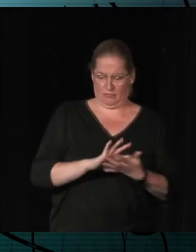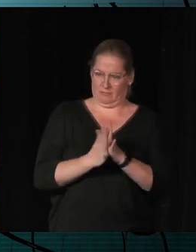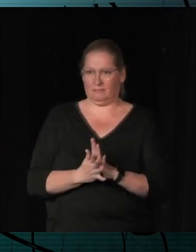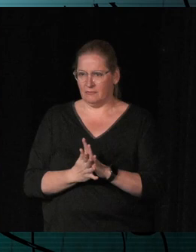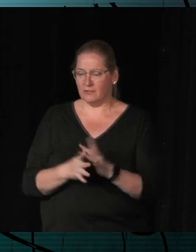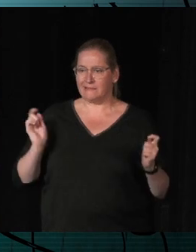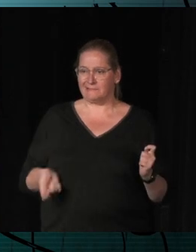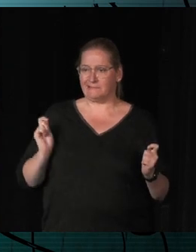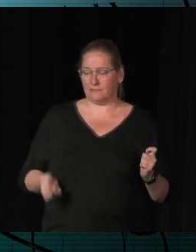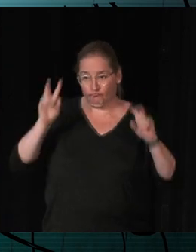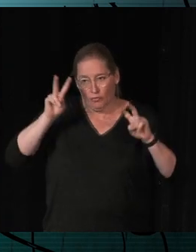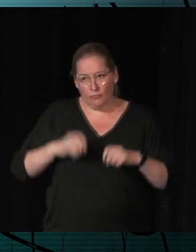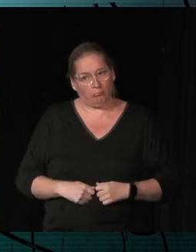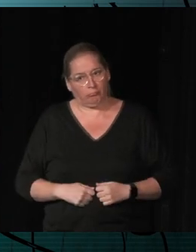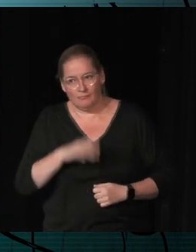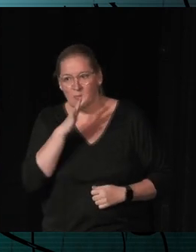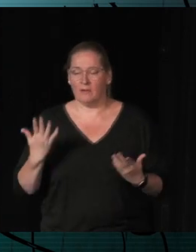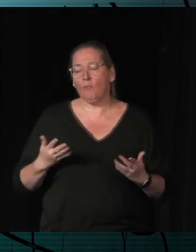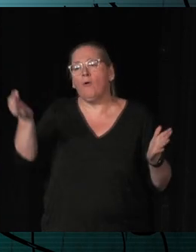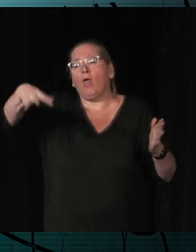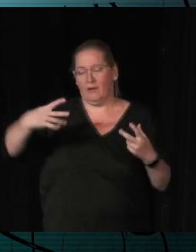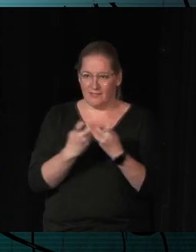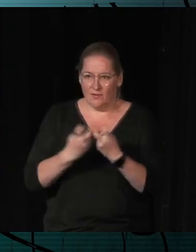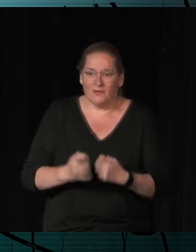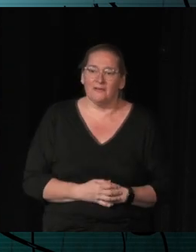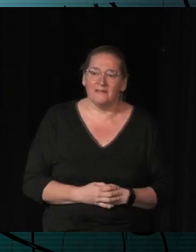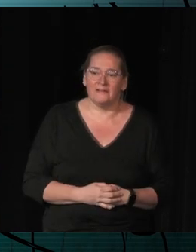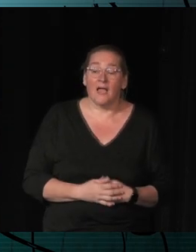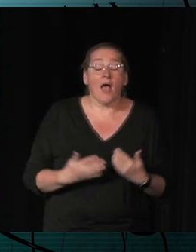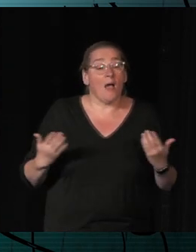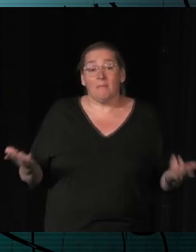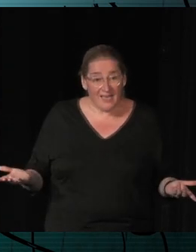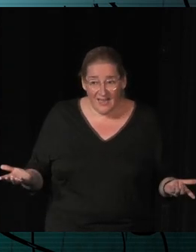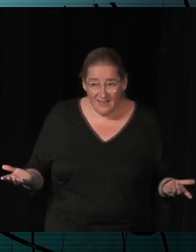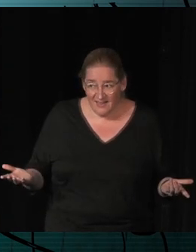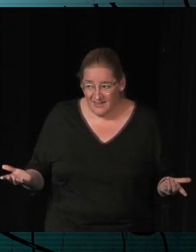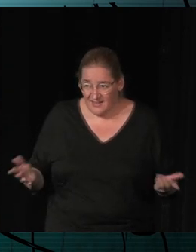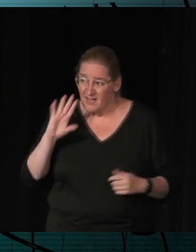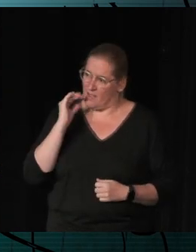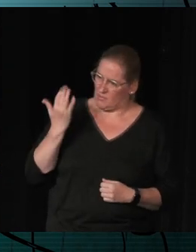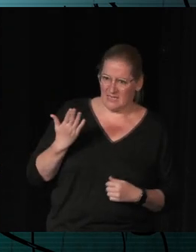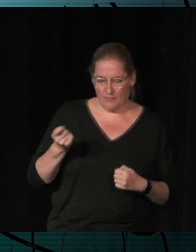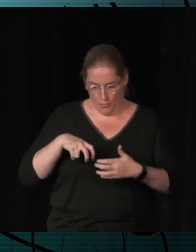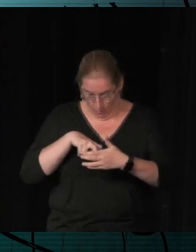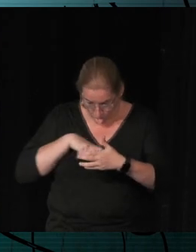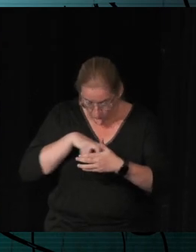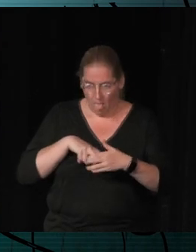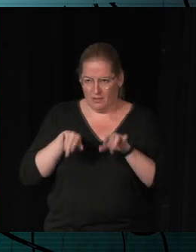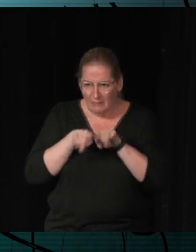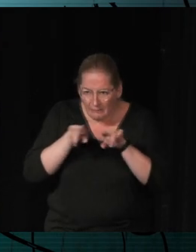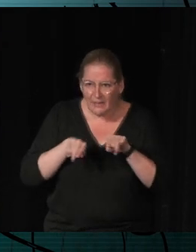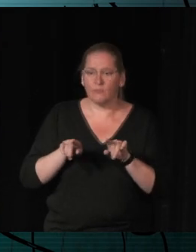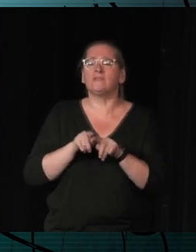doit pas être facile non plus même avant mais bref c'était pour l'exemple et donc voilà donc il se sont fermés et du coup ils sont même contraints par le public les gens